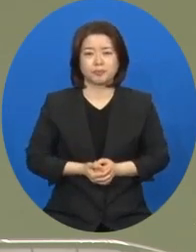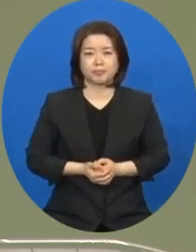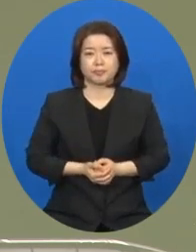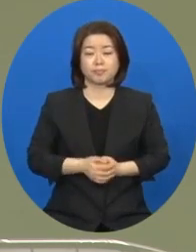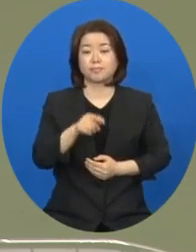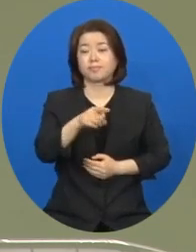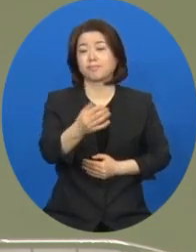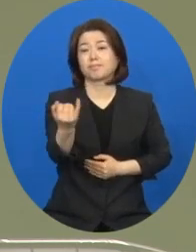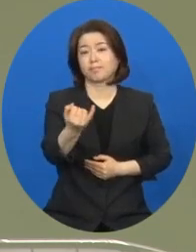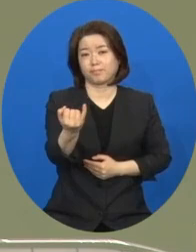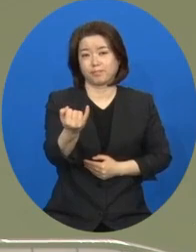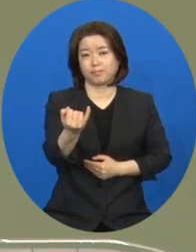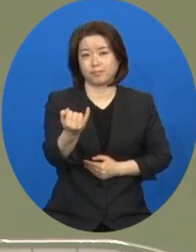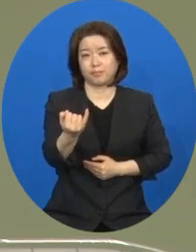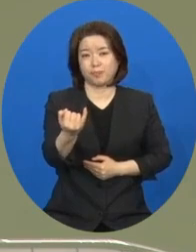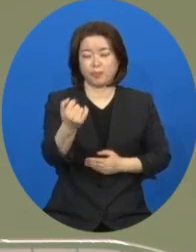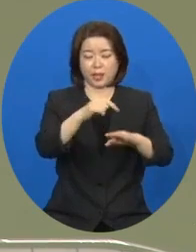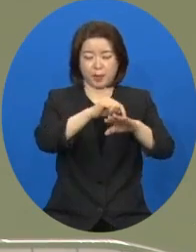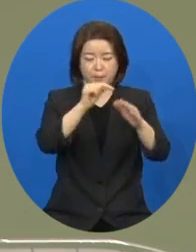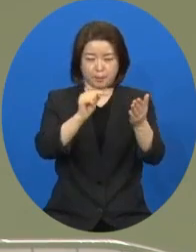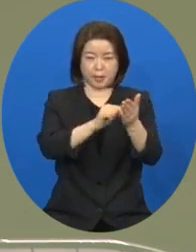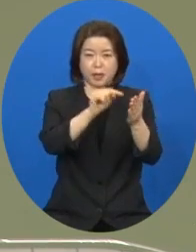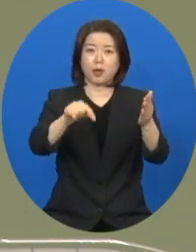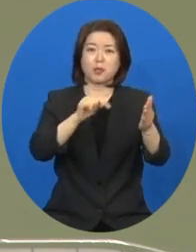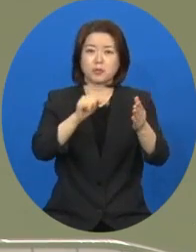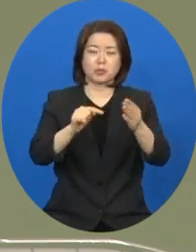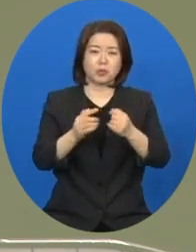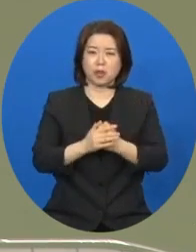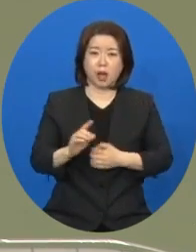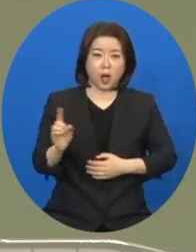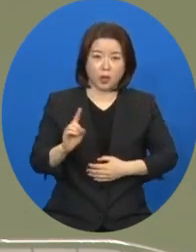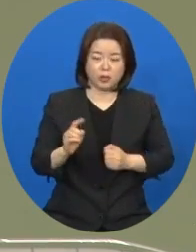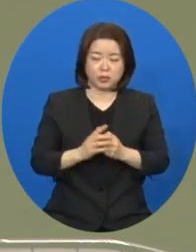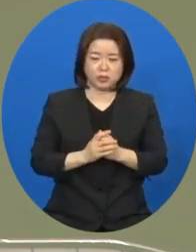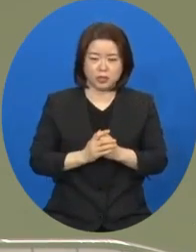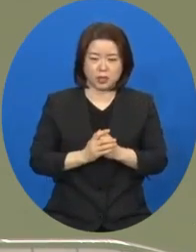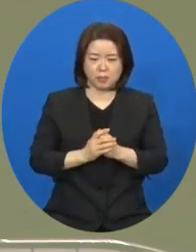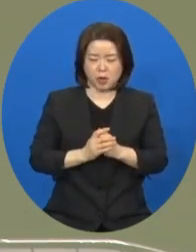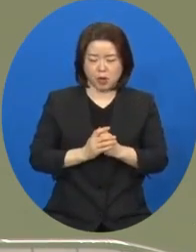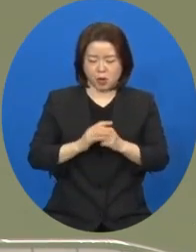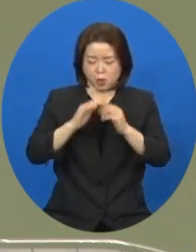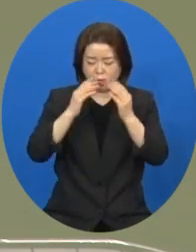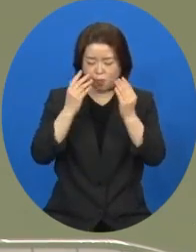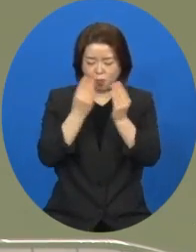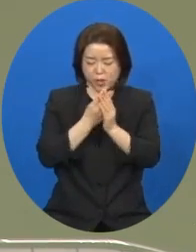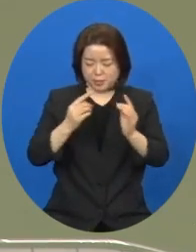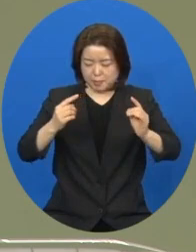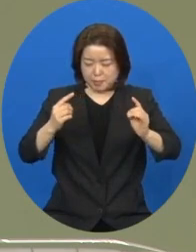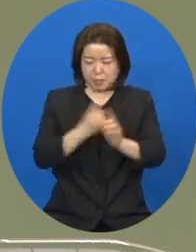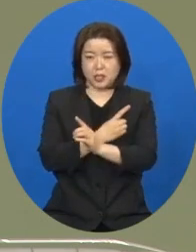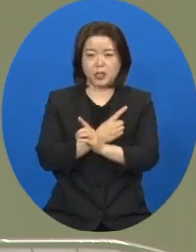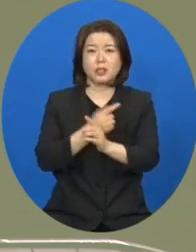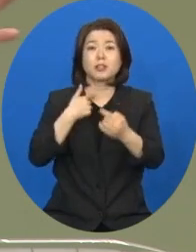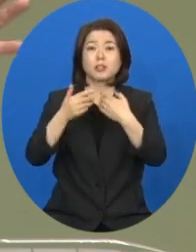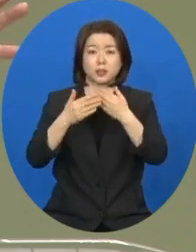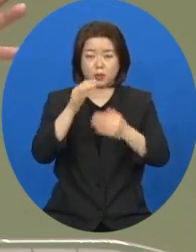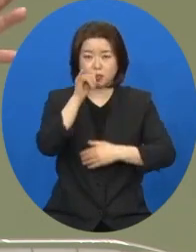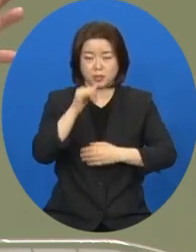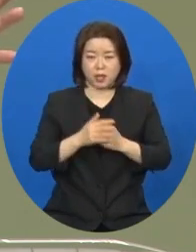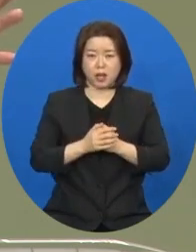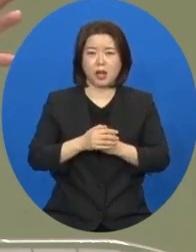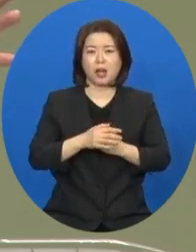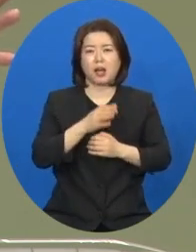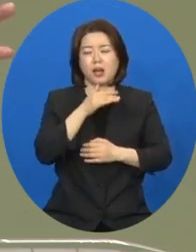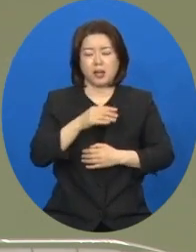그 여자는 마음에 그냥 완전히 뒤집어지는 은혜를 경험을 한 거예요. 다시는 죄 짓지